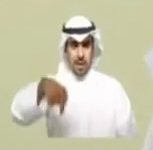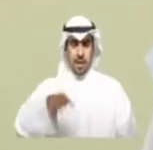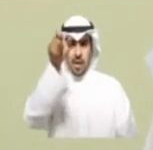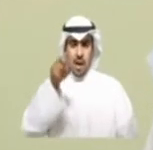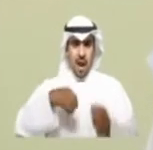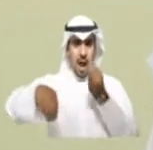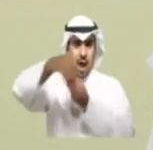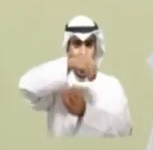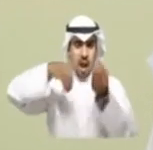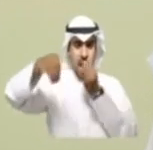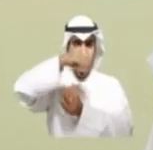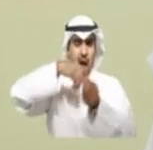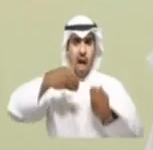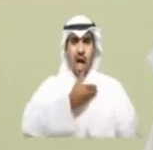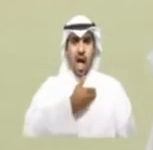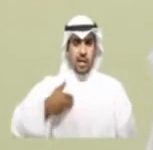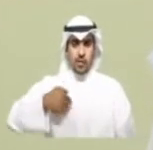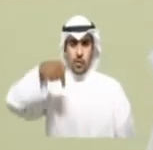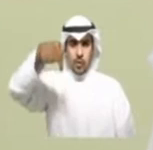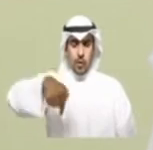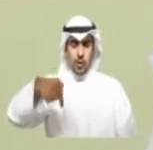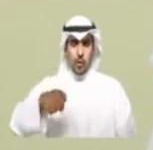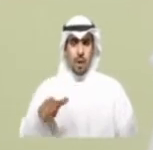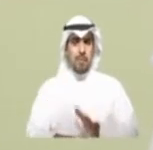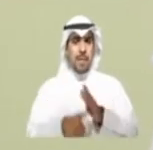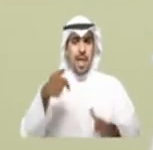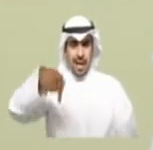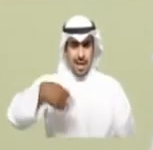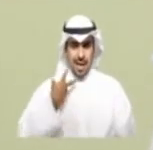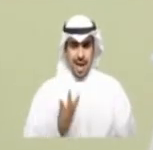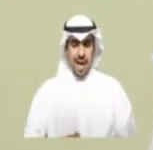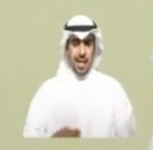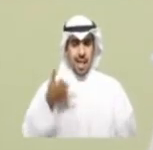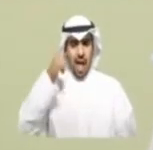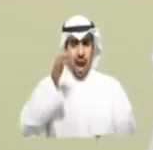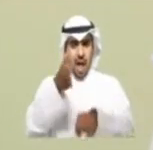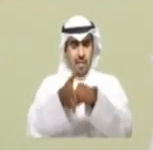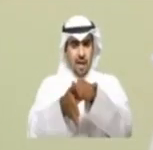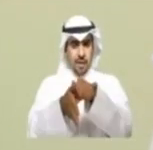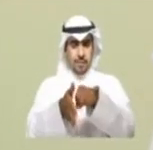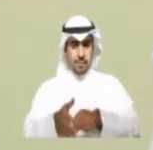لهذا اليوم أول أيام عيد الأضحى المبارك.